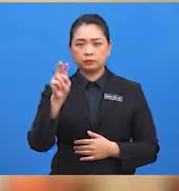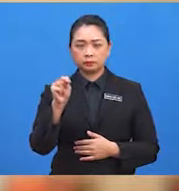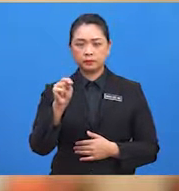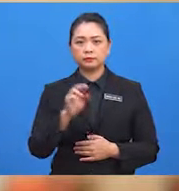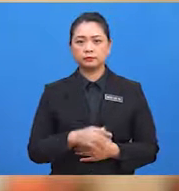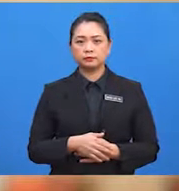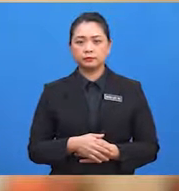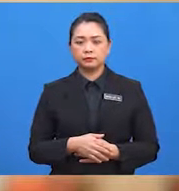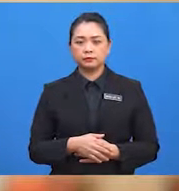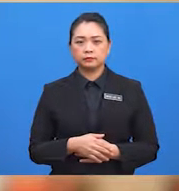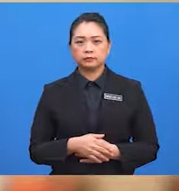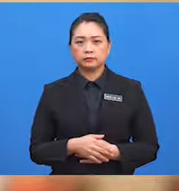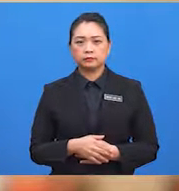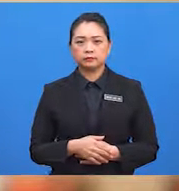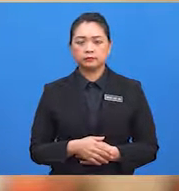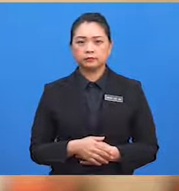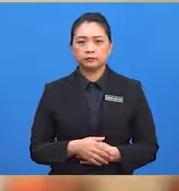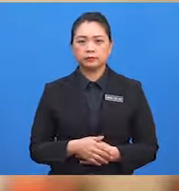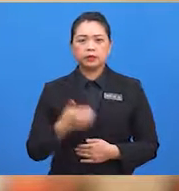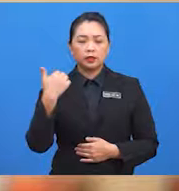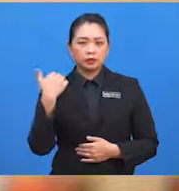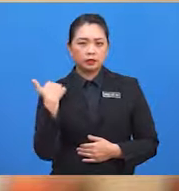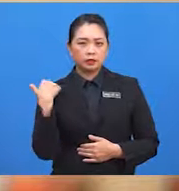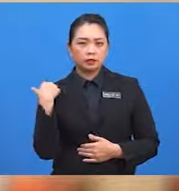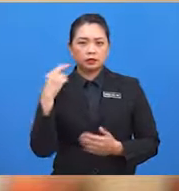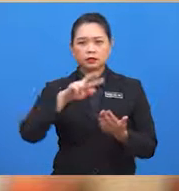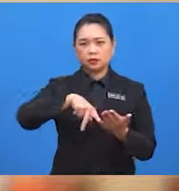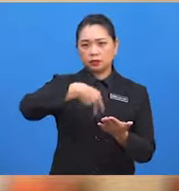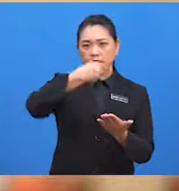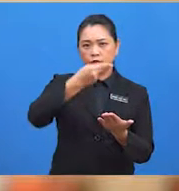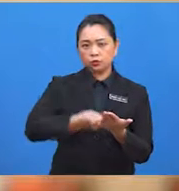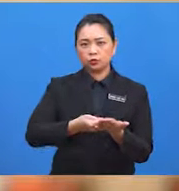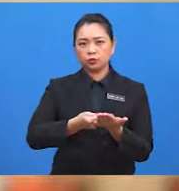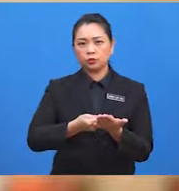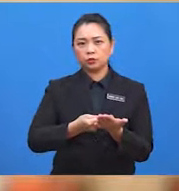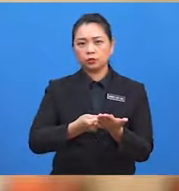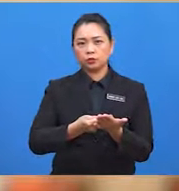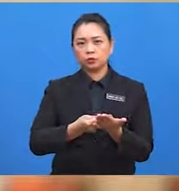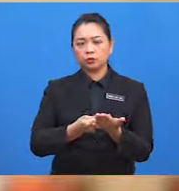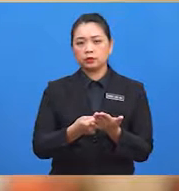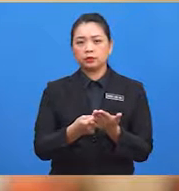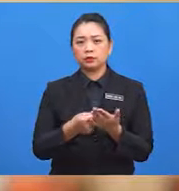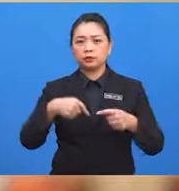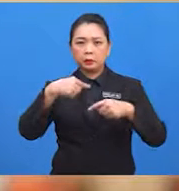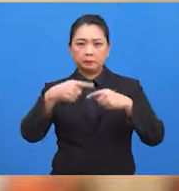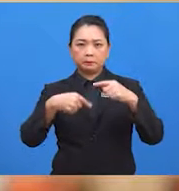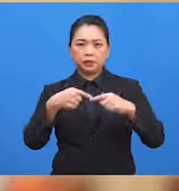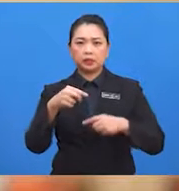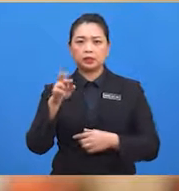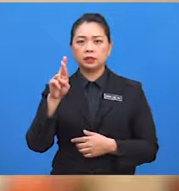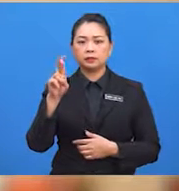ini kemudiannya mengalami kejatuhannya apabila Ramses II memerintah sejak dari tahun